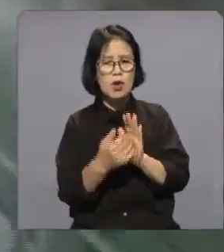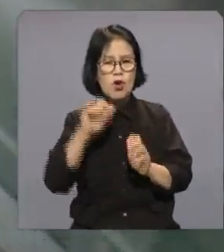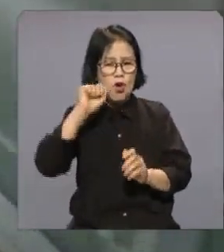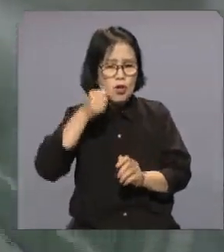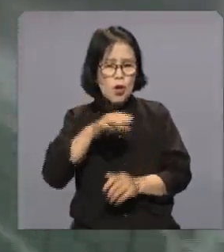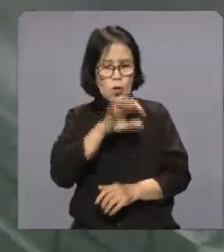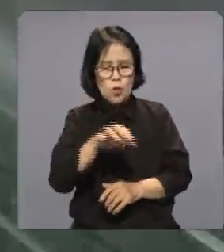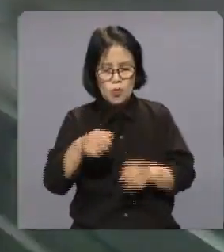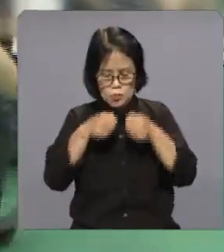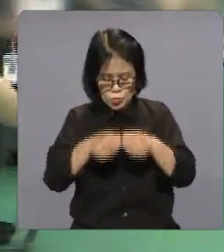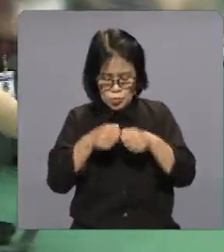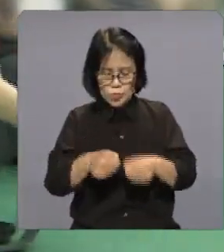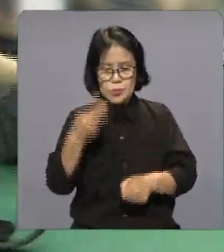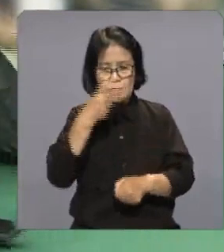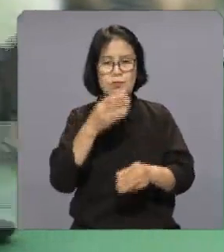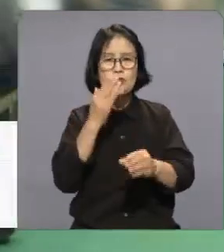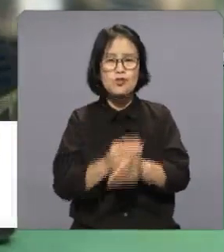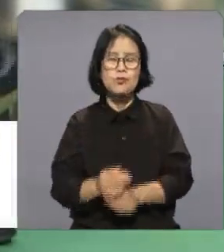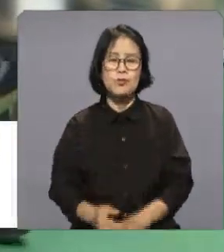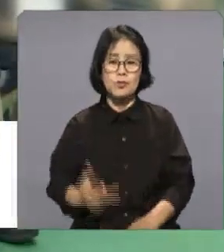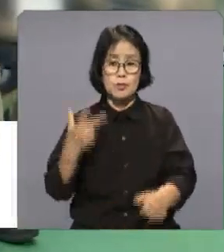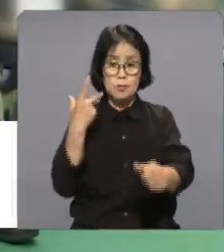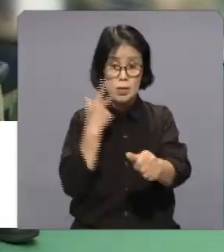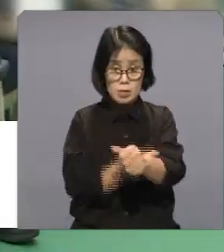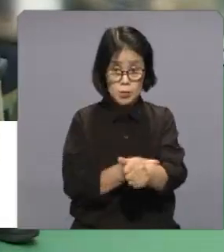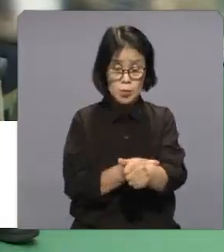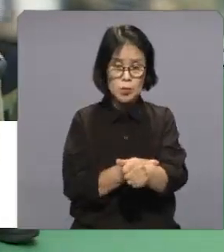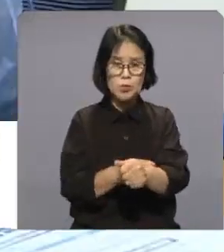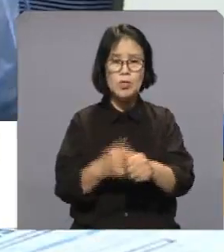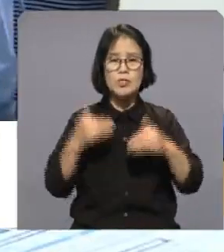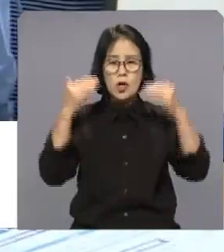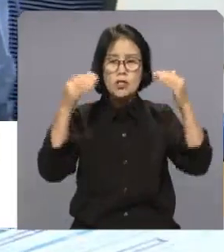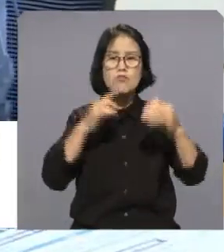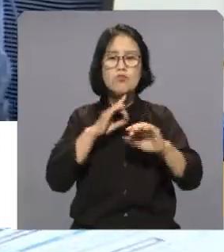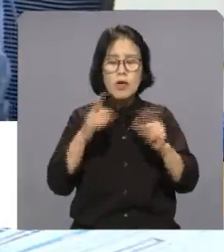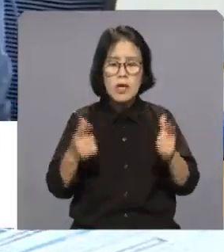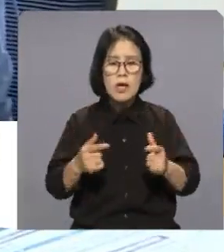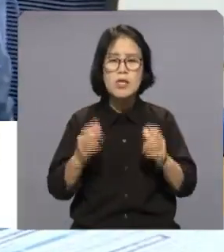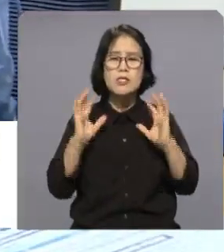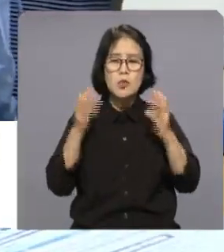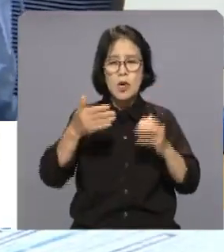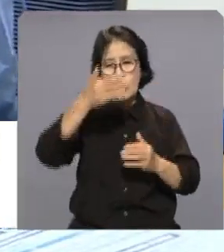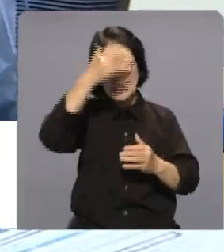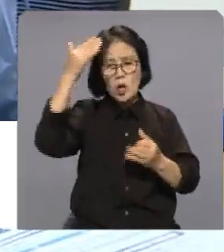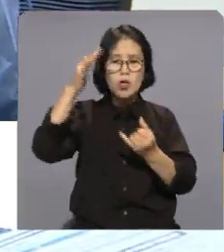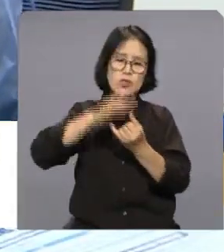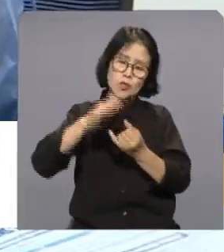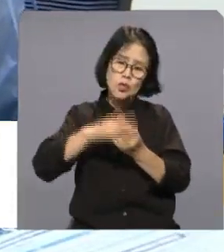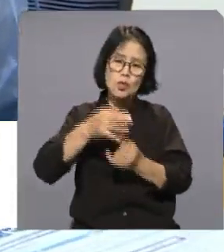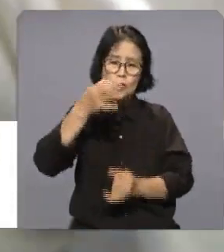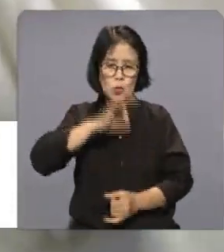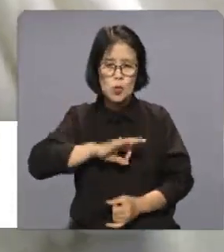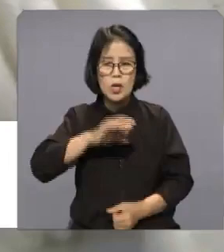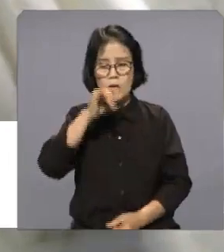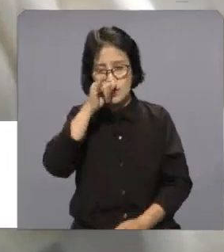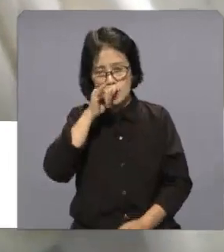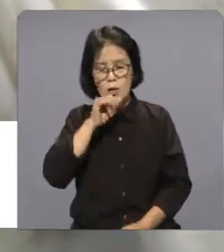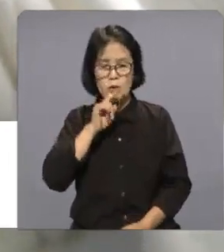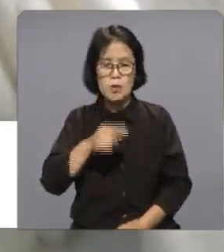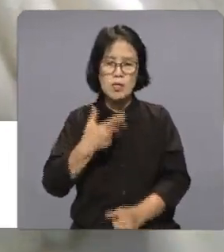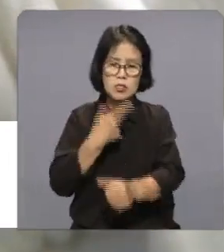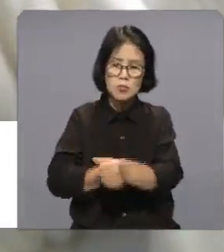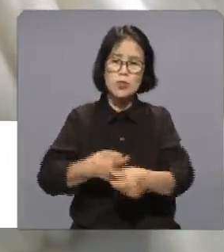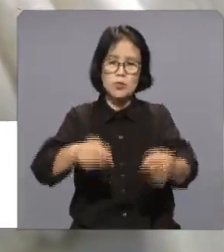꼼꼼히 살피고 있습니다. 백신 접종의 경우 성인은 물론 소아 청소년에게도 효과적인 수단이라며